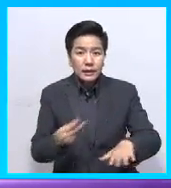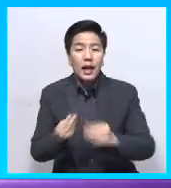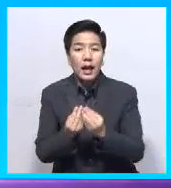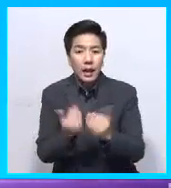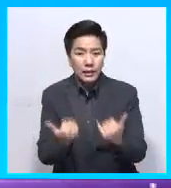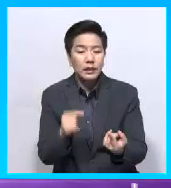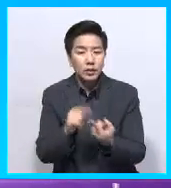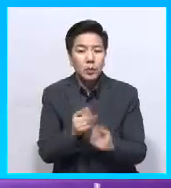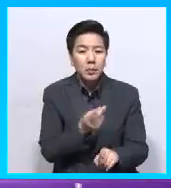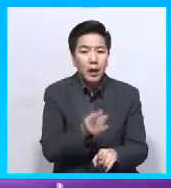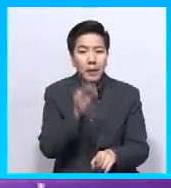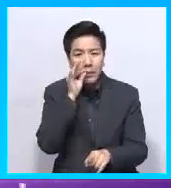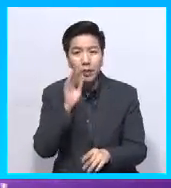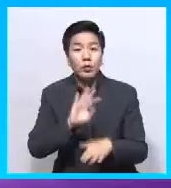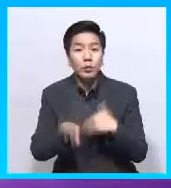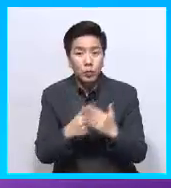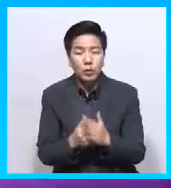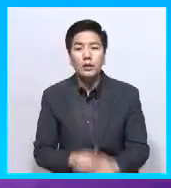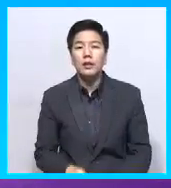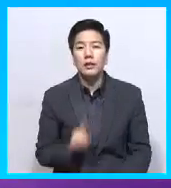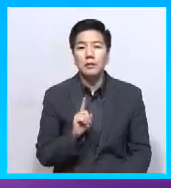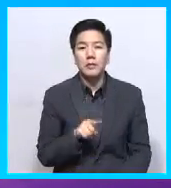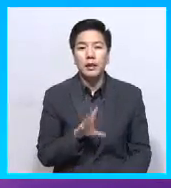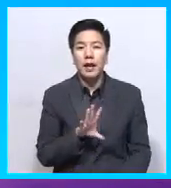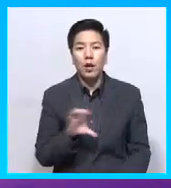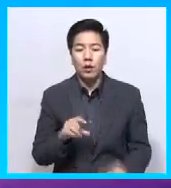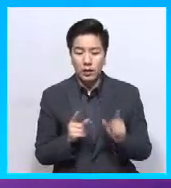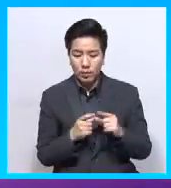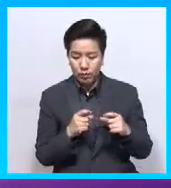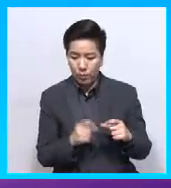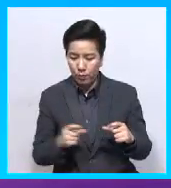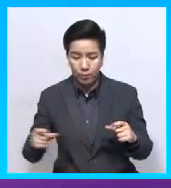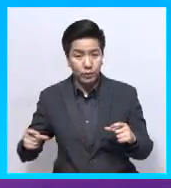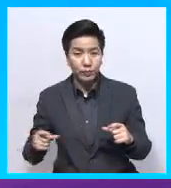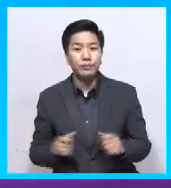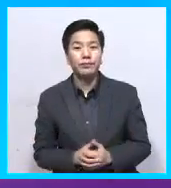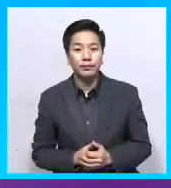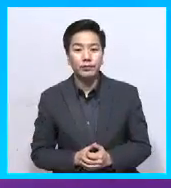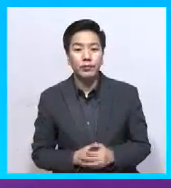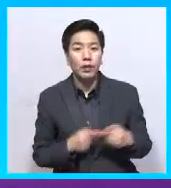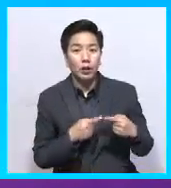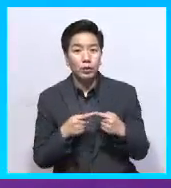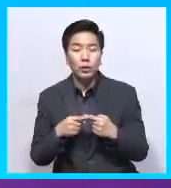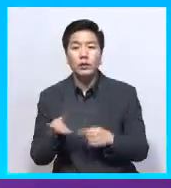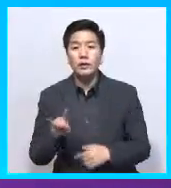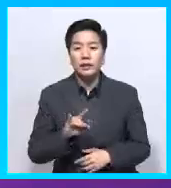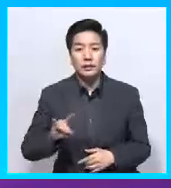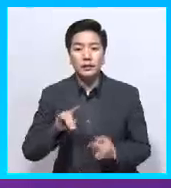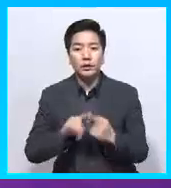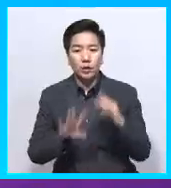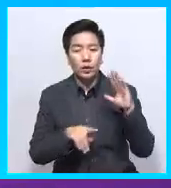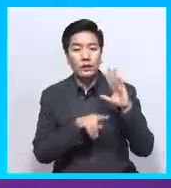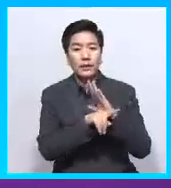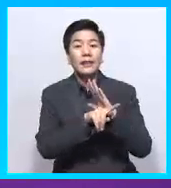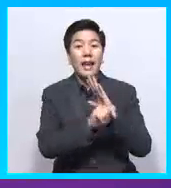คซีนเอาไว้ฉีดให้กับสุนัขและแมวมากกว่า 1,500 โดสเลยทีเดียวค่ะต่อกันที่ปศุสัตว์จังหวัดต